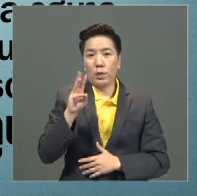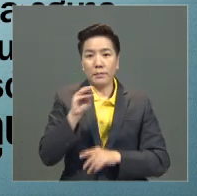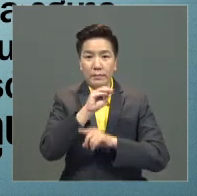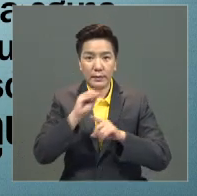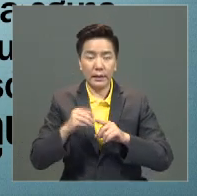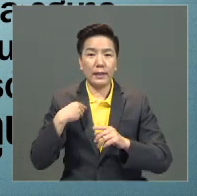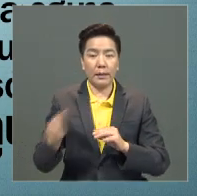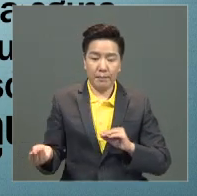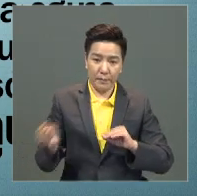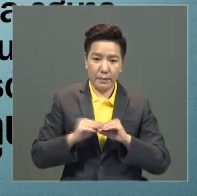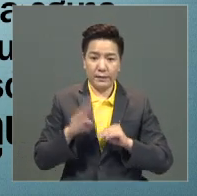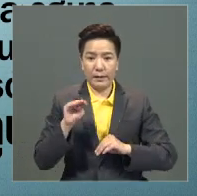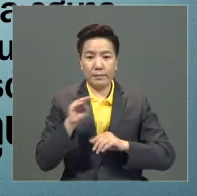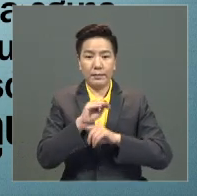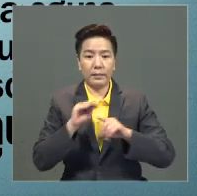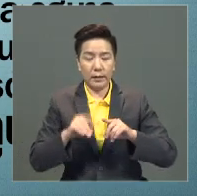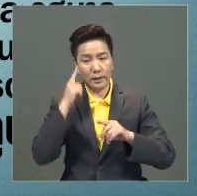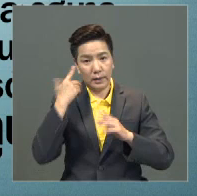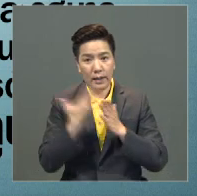มีเปอร์เซ็นต์รัฐบาลสนับสนุน 40%